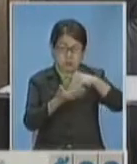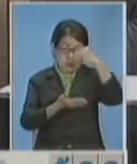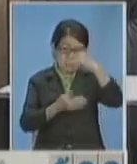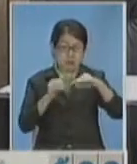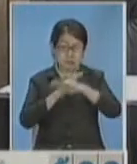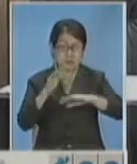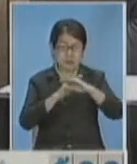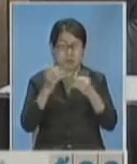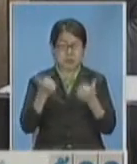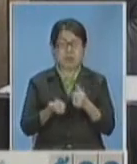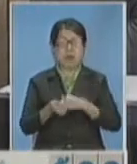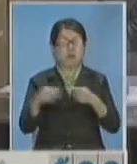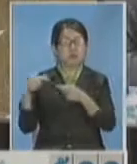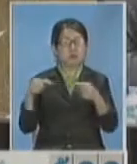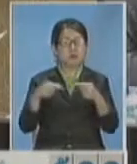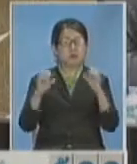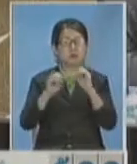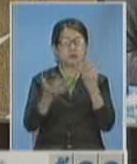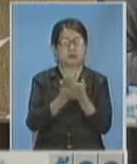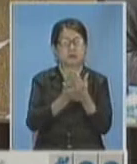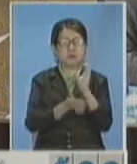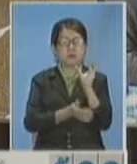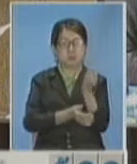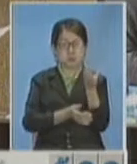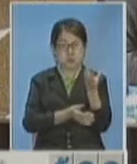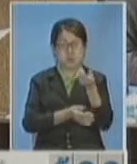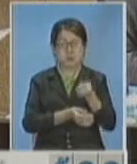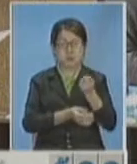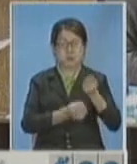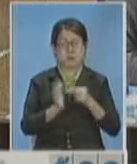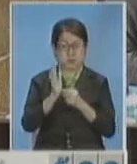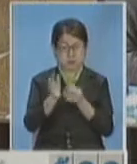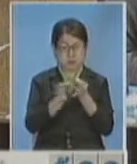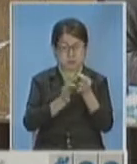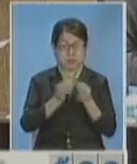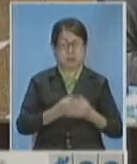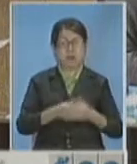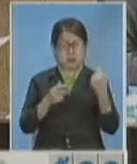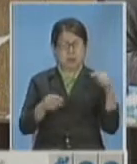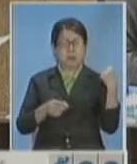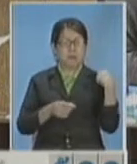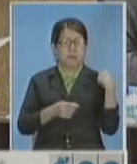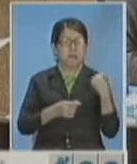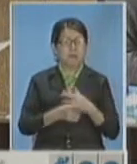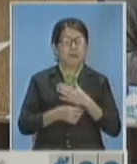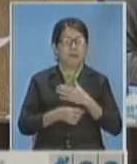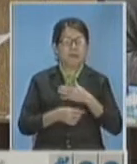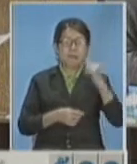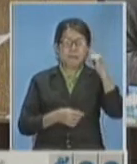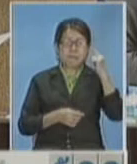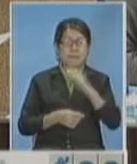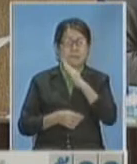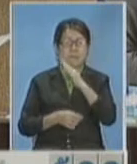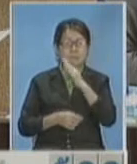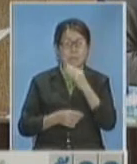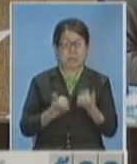ขณะนี้เนี่ยก็ยังไม่มีการดำเนินงานนะคะดิฉันก็ขอให้ตัวอย่างนอกจากนั้นอันนี้ก็คือเป็นดิฉันคิดว่าถ้าหากเร